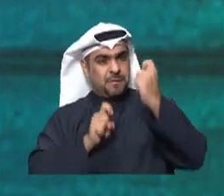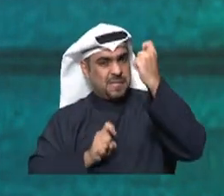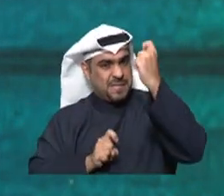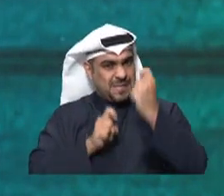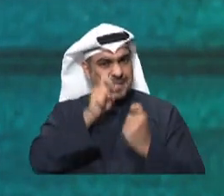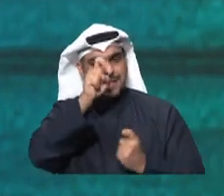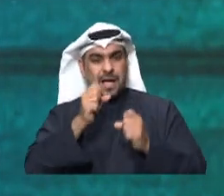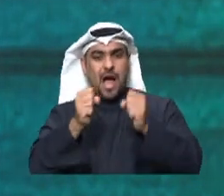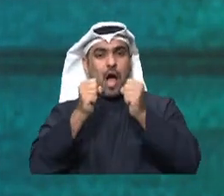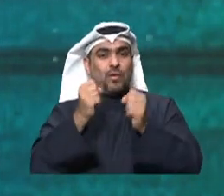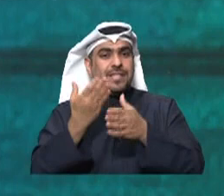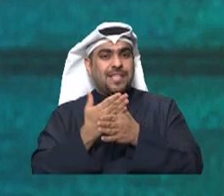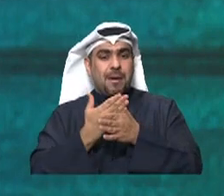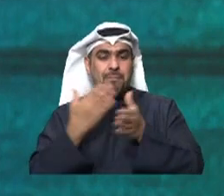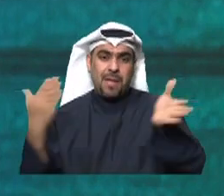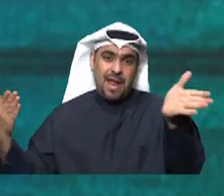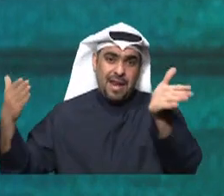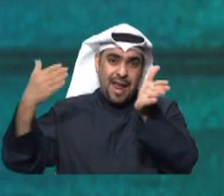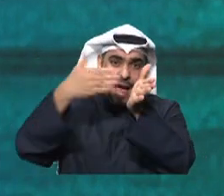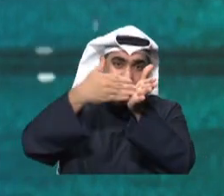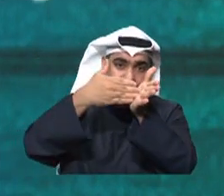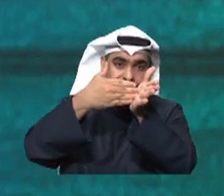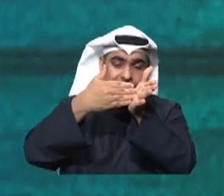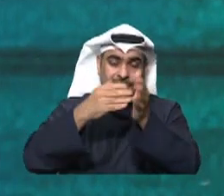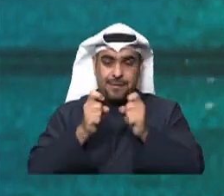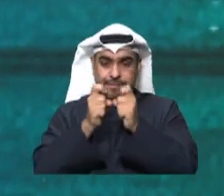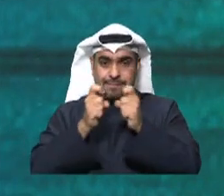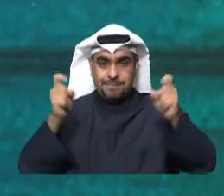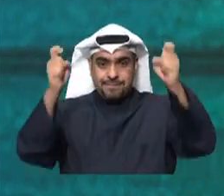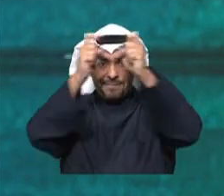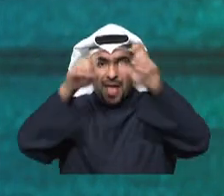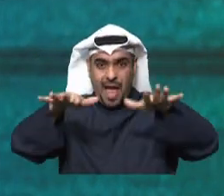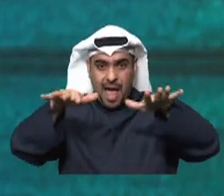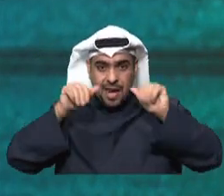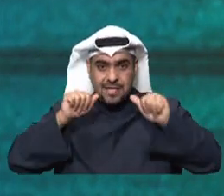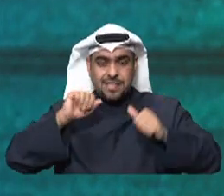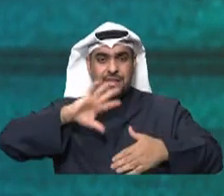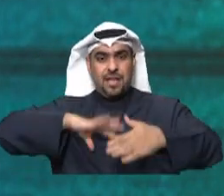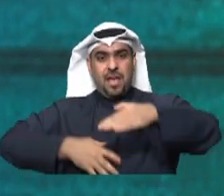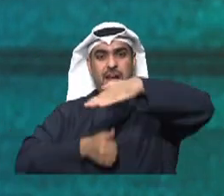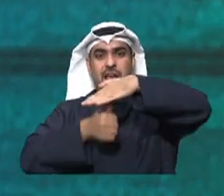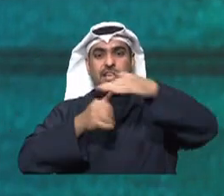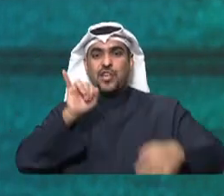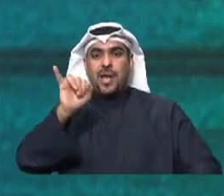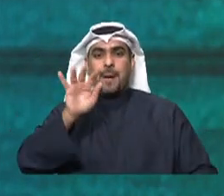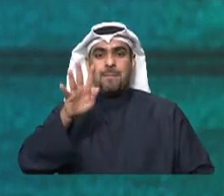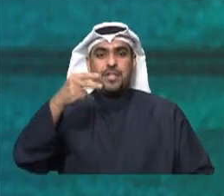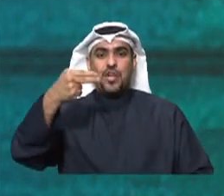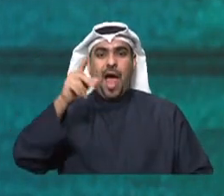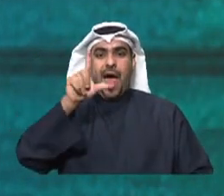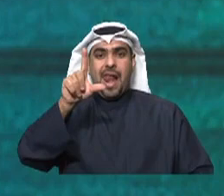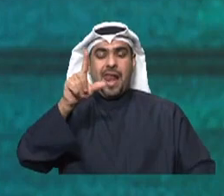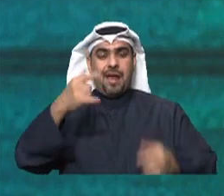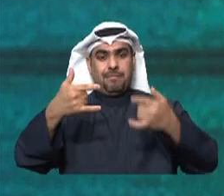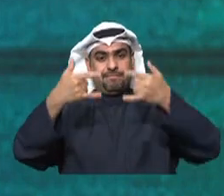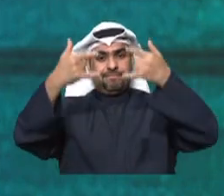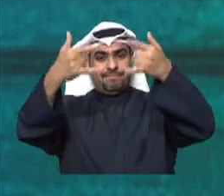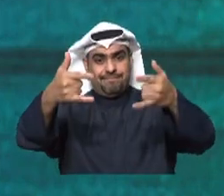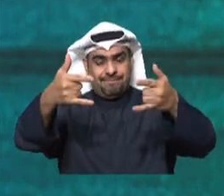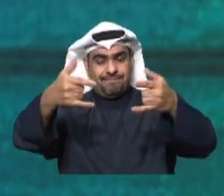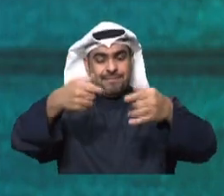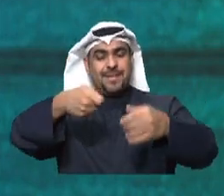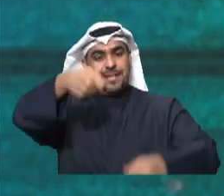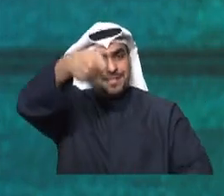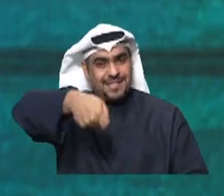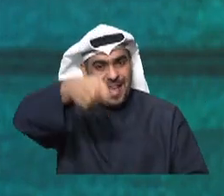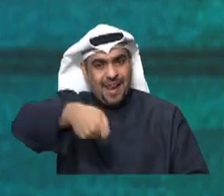طبعا معروفة أنها لقاءات صعبة ولا تخضع لأي معايير سابقة، حتى لو كان المستوى الفني اللي قدم يمكن في اللقاءين السابقين للنادي